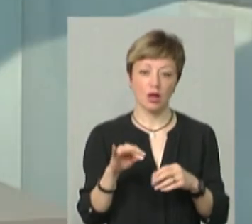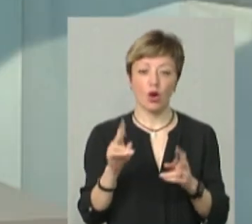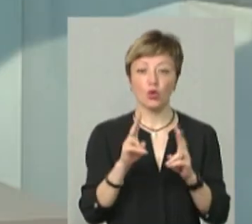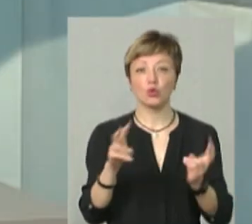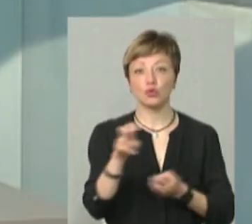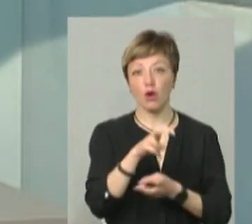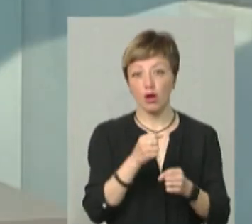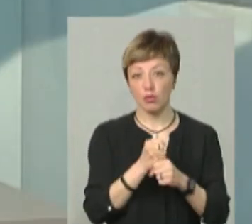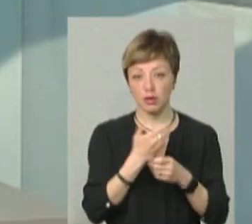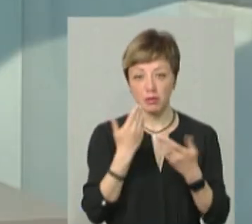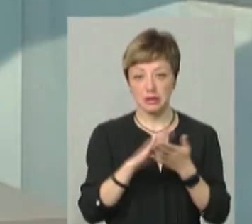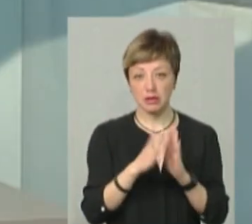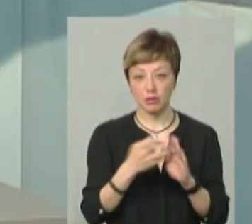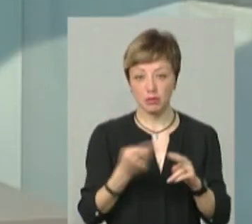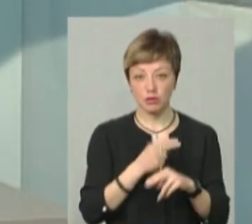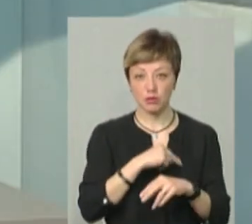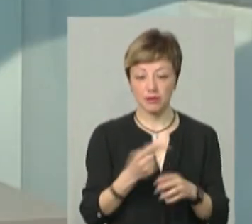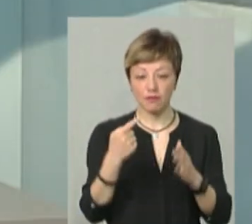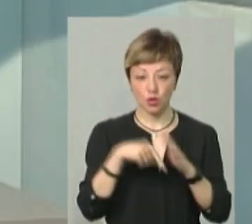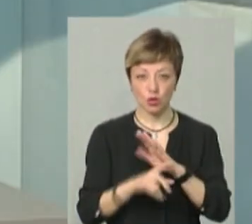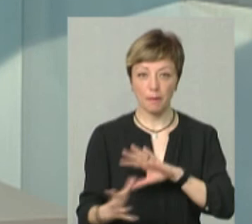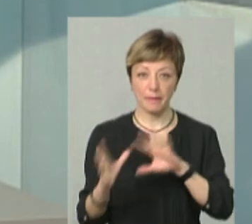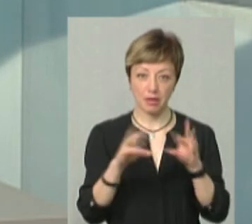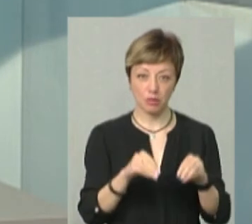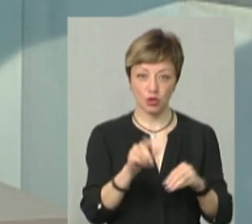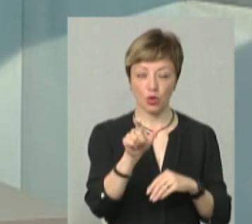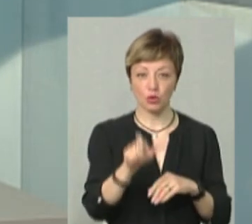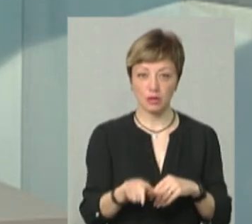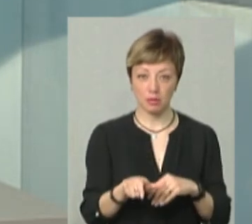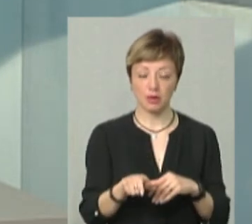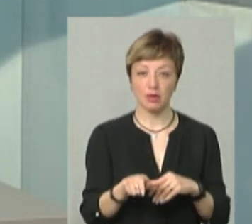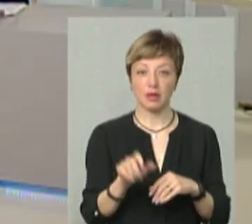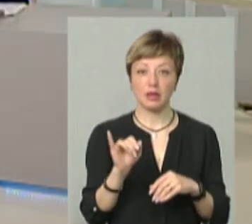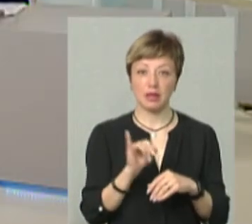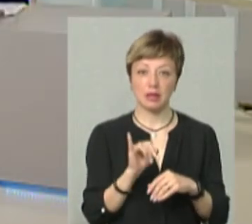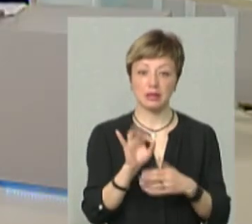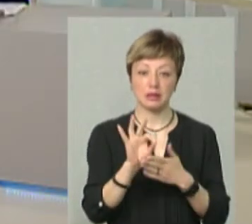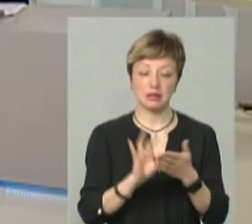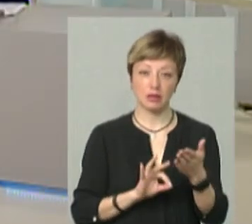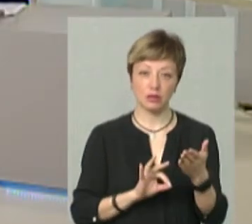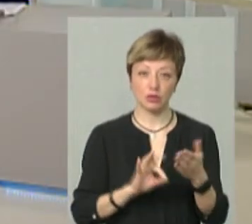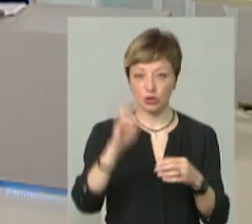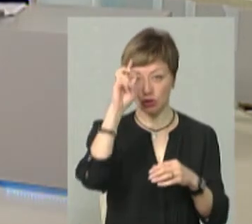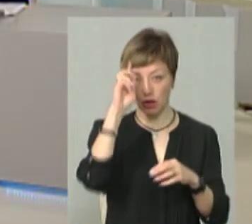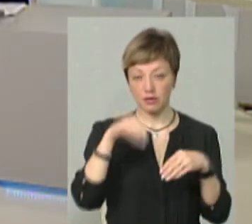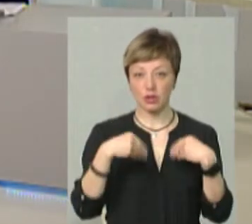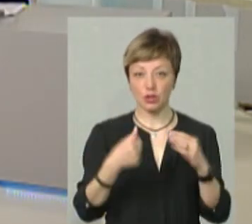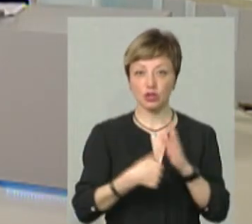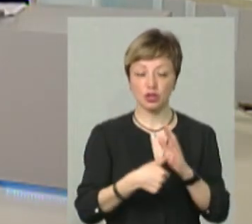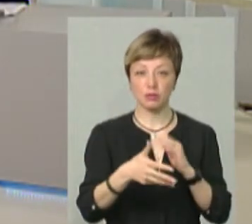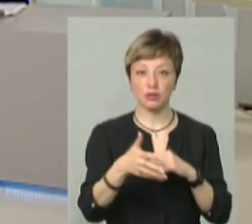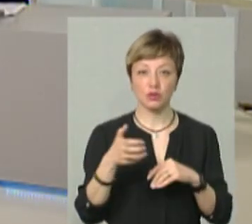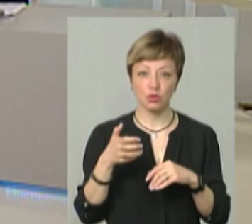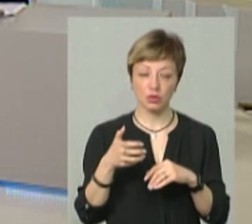пошукача роботи, який не має статусу безробітного, з числа внутрішньопереміщених осіб. І зразу держава дає